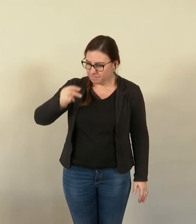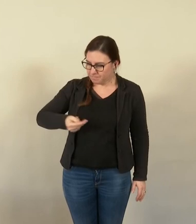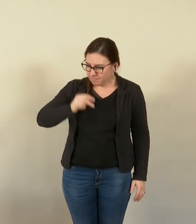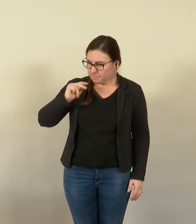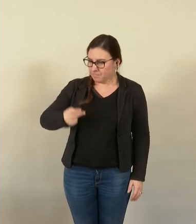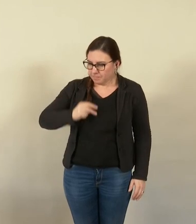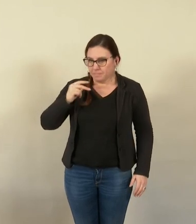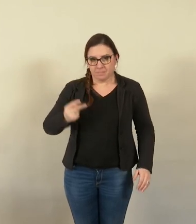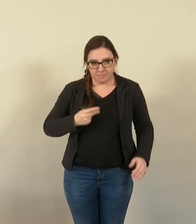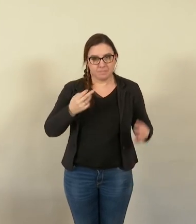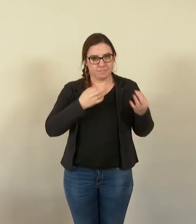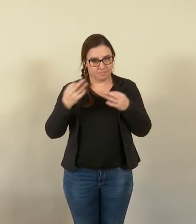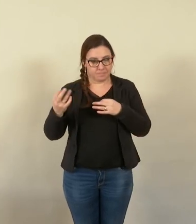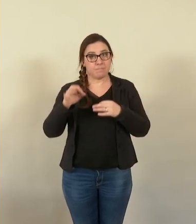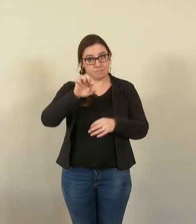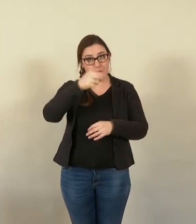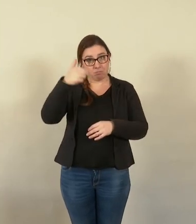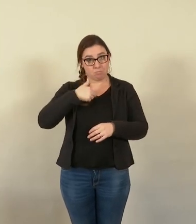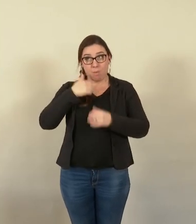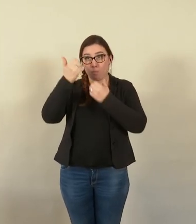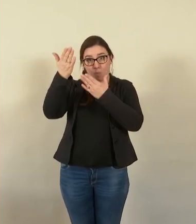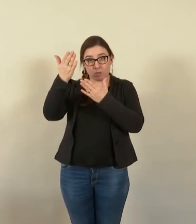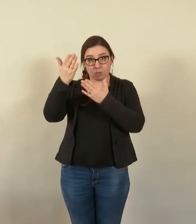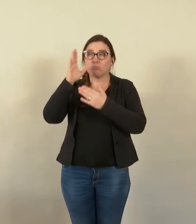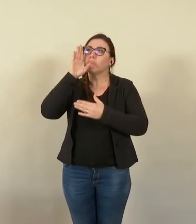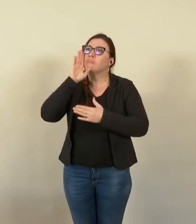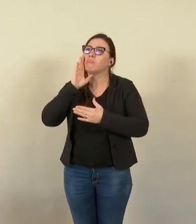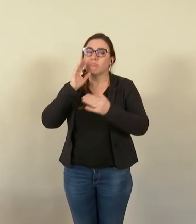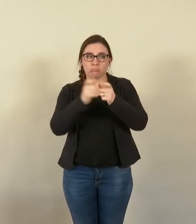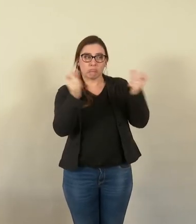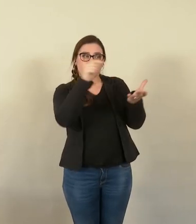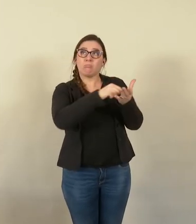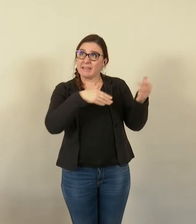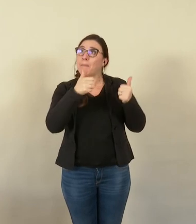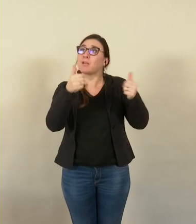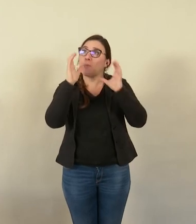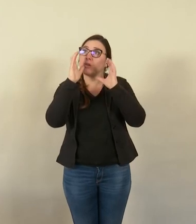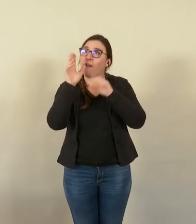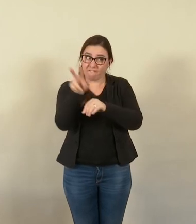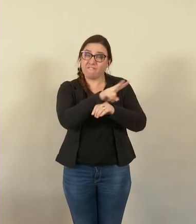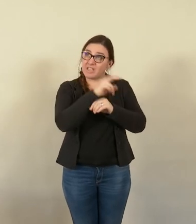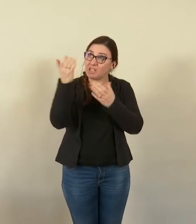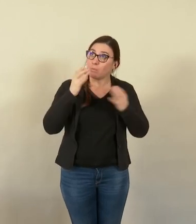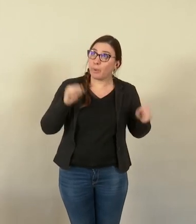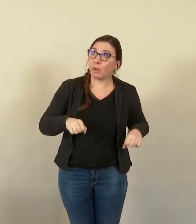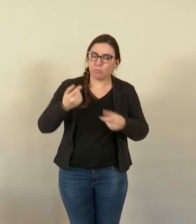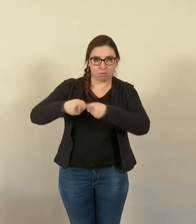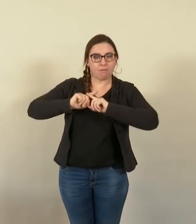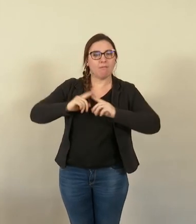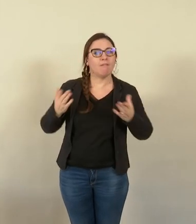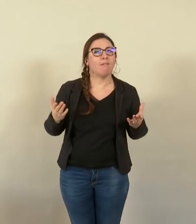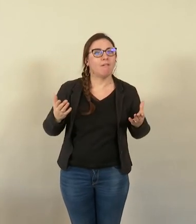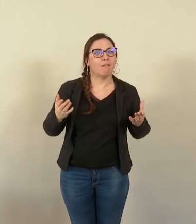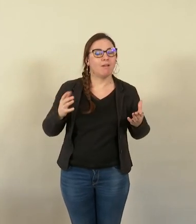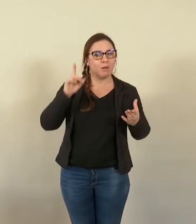permanence j'avais proposé à l'éducation nationale qu'il me fasse visiter un endroit où il pensait que ça marchait très bien pour essayer de me convaincre puisque j'avais fait